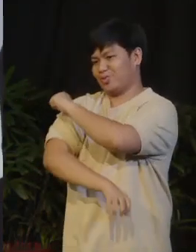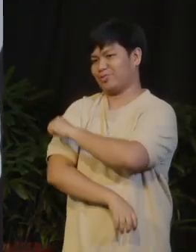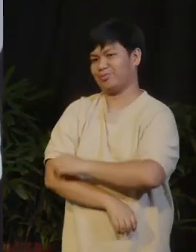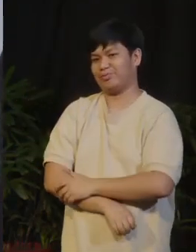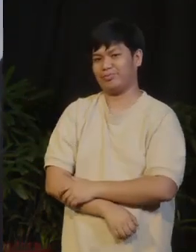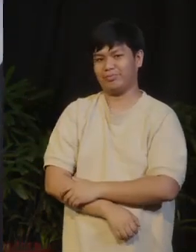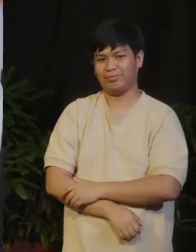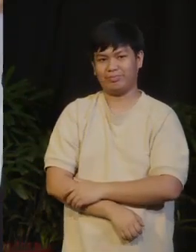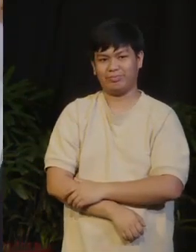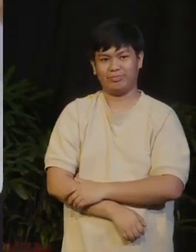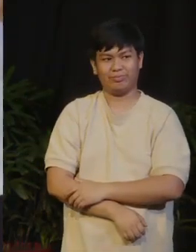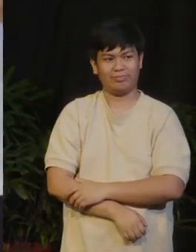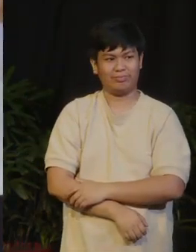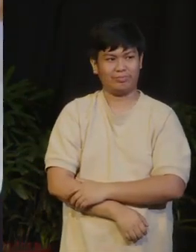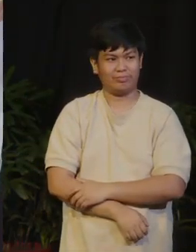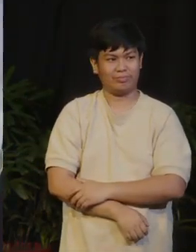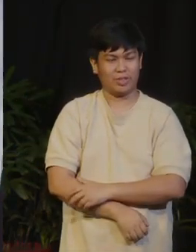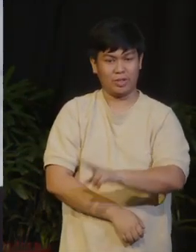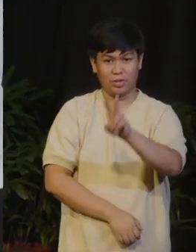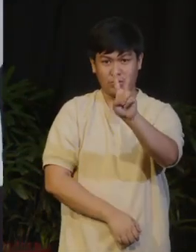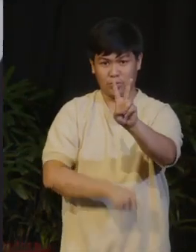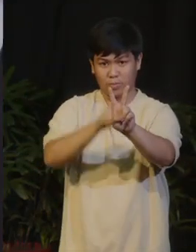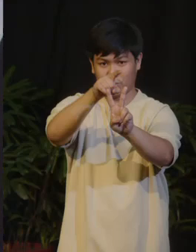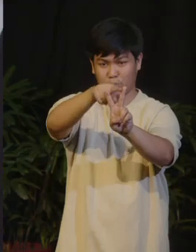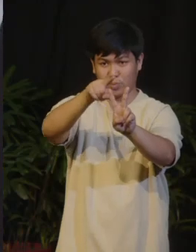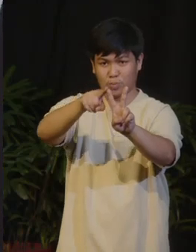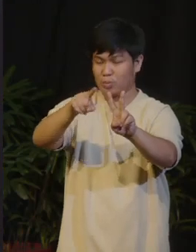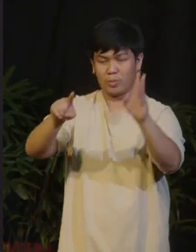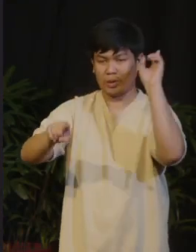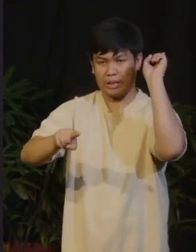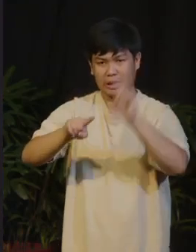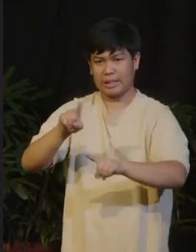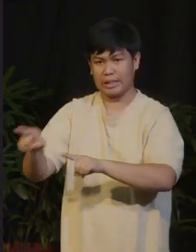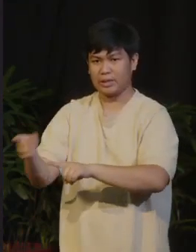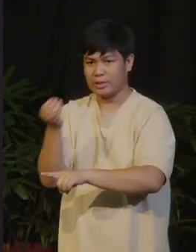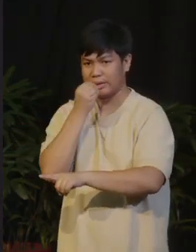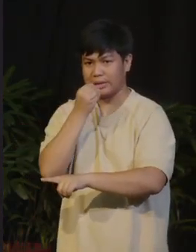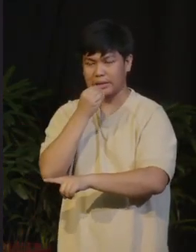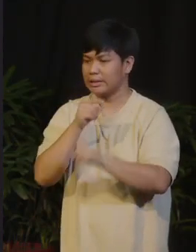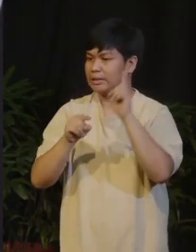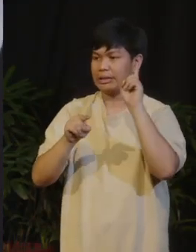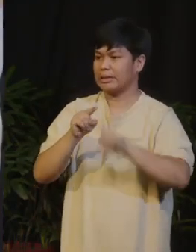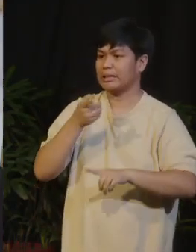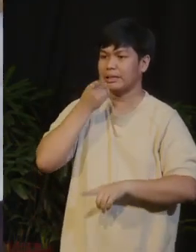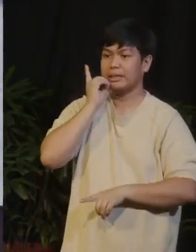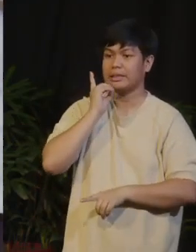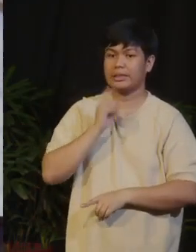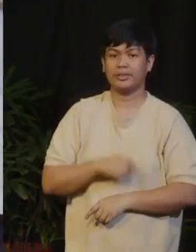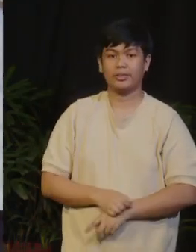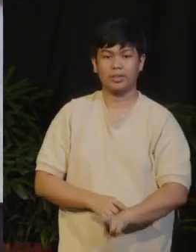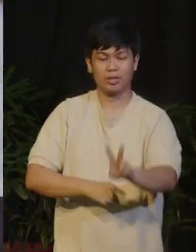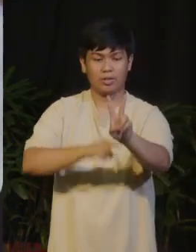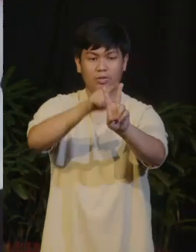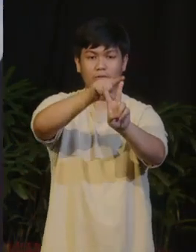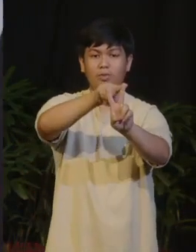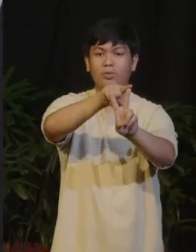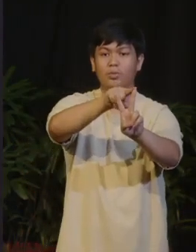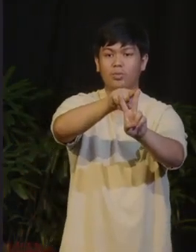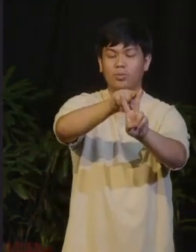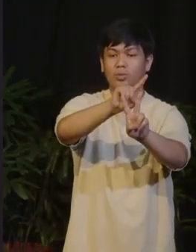pong dalawang klaseng tao ang hindi pwedeng humarap sa Panginoon sa Kanyang banal na hapunan. Una, yung hindi